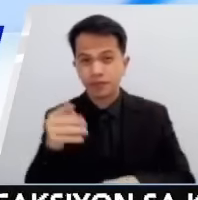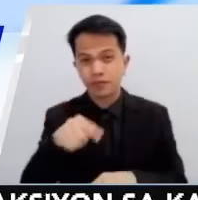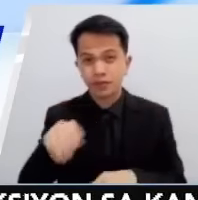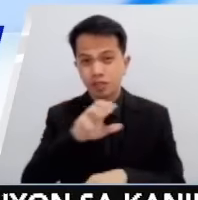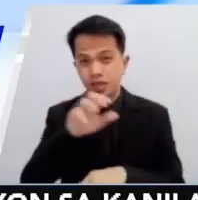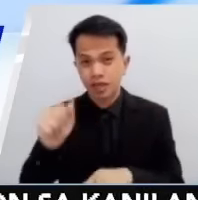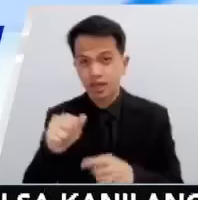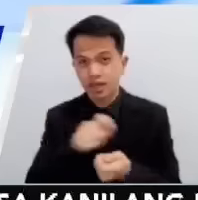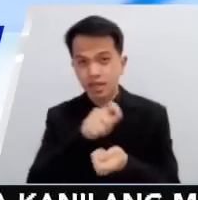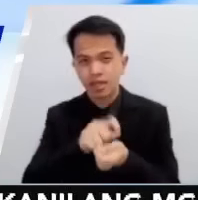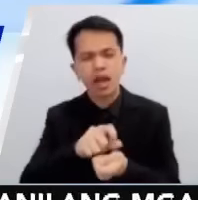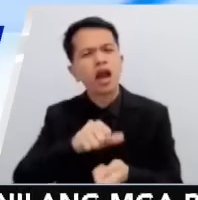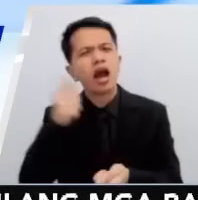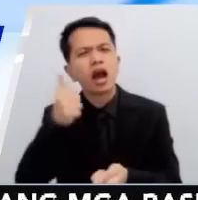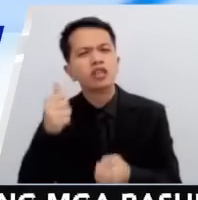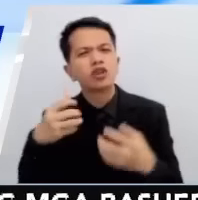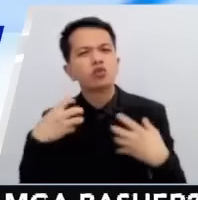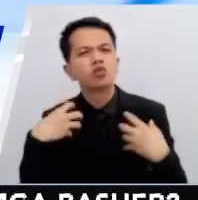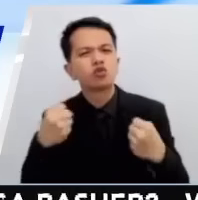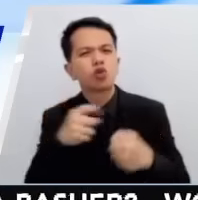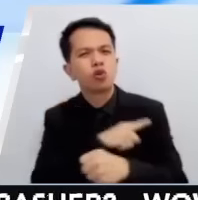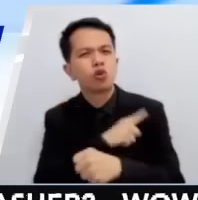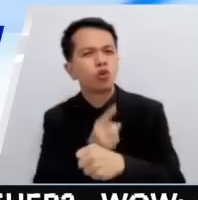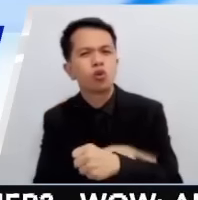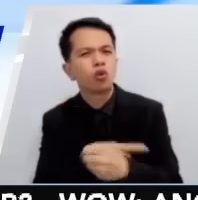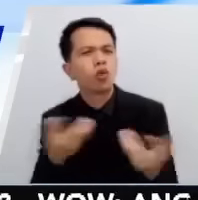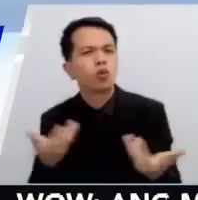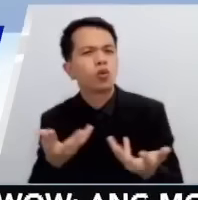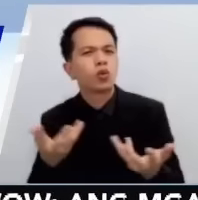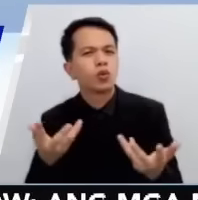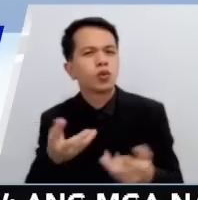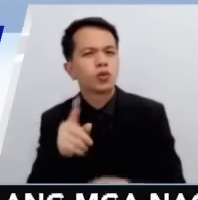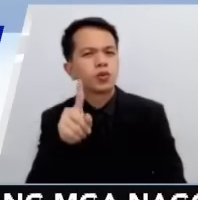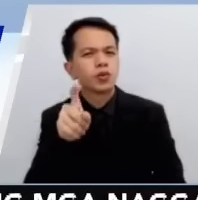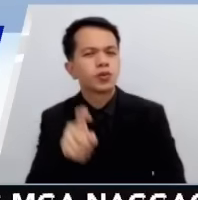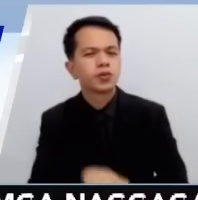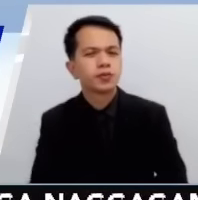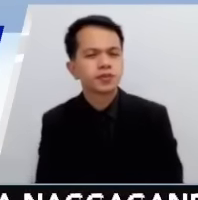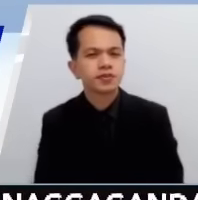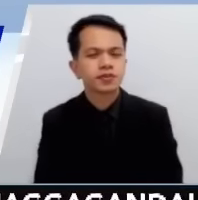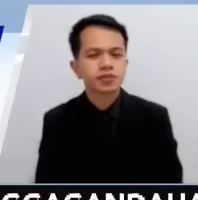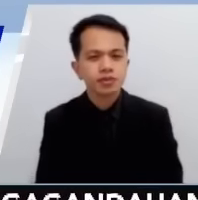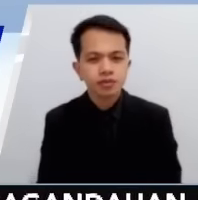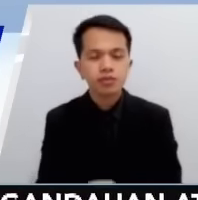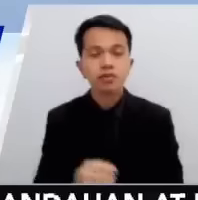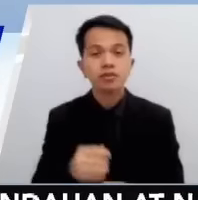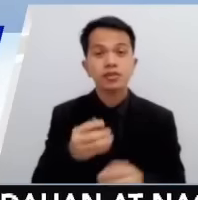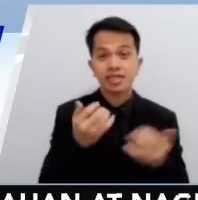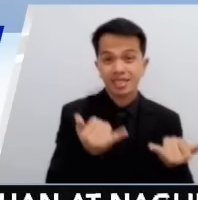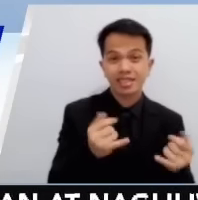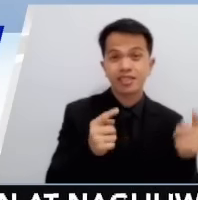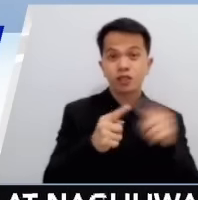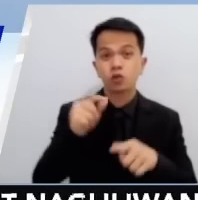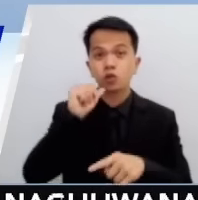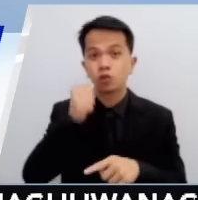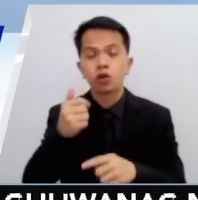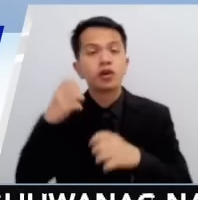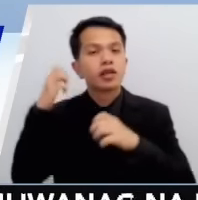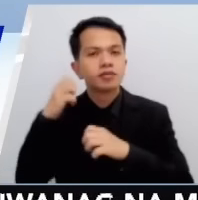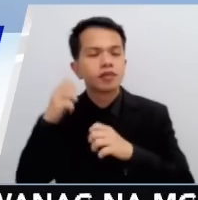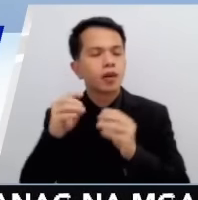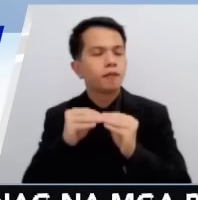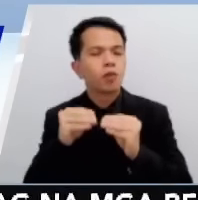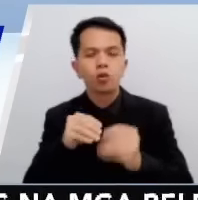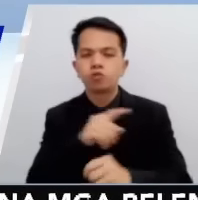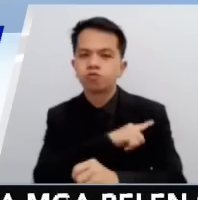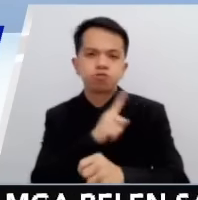inaasahang malakas yung magiging ah pag-ulan Ngayon po hanggang bukas inaasahan po na matinding mga pag-ulan